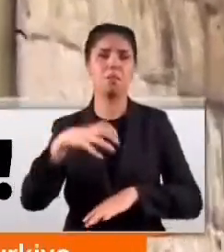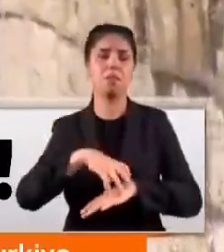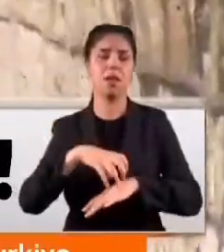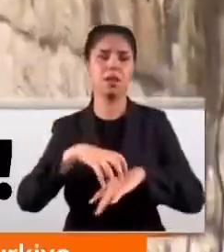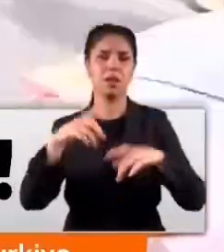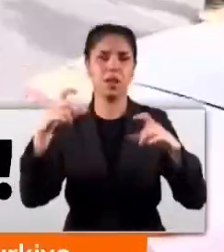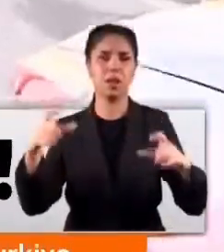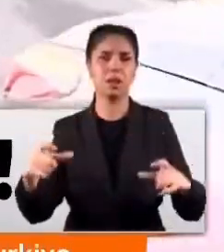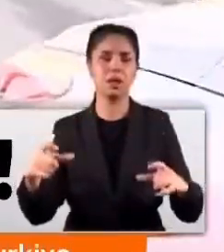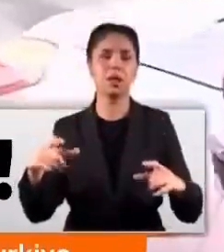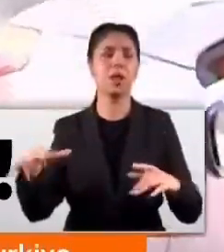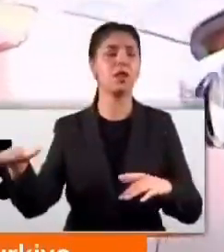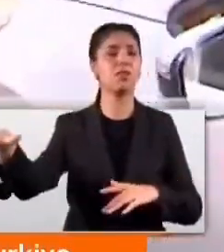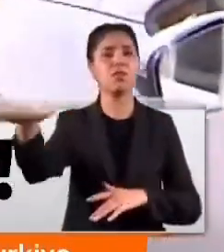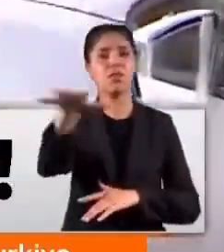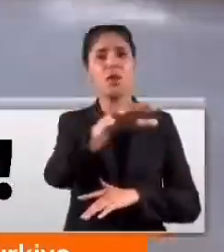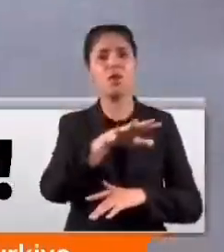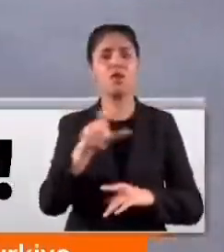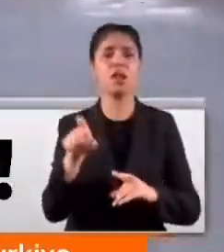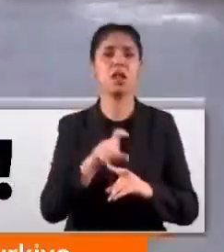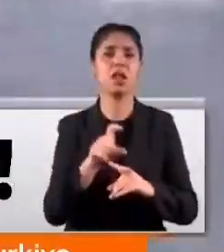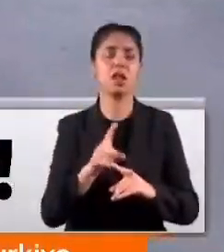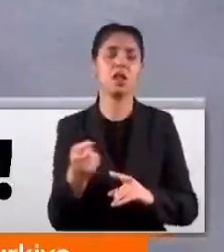yine yüksekti.